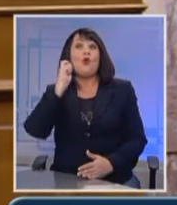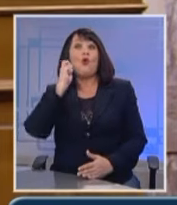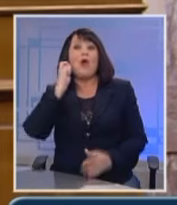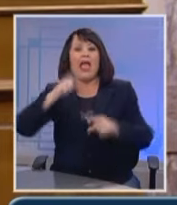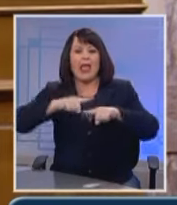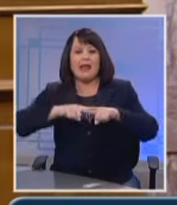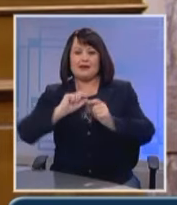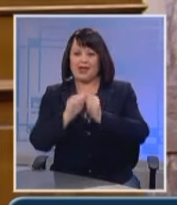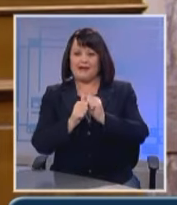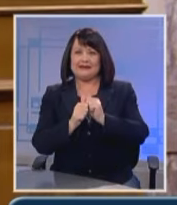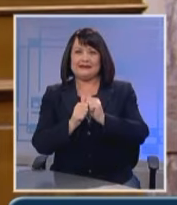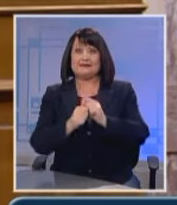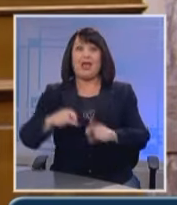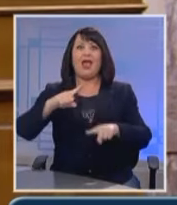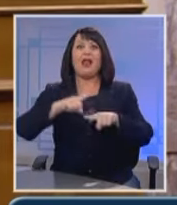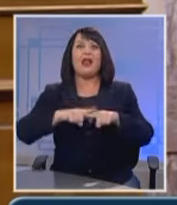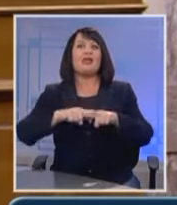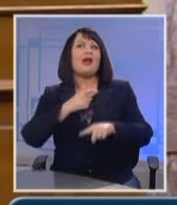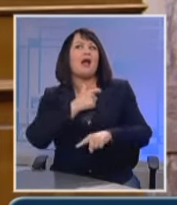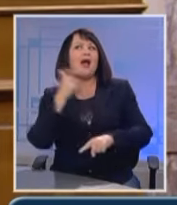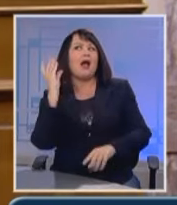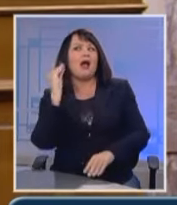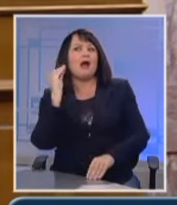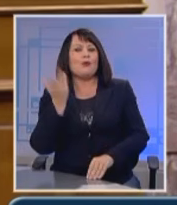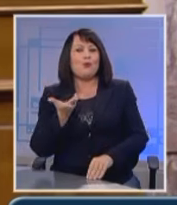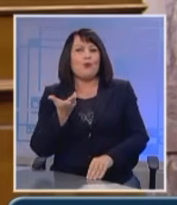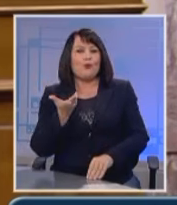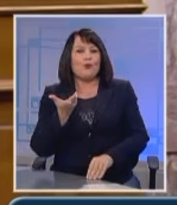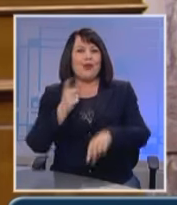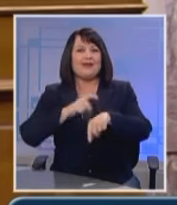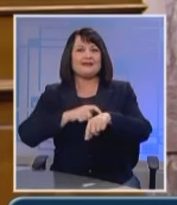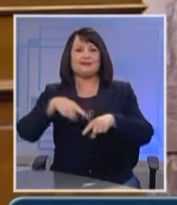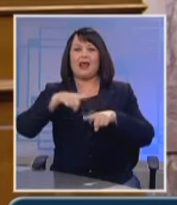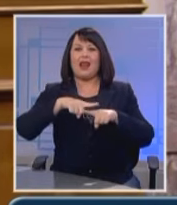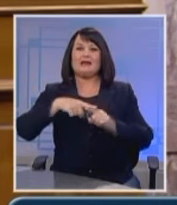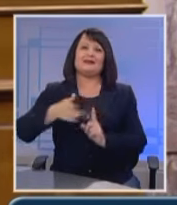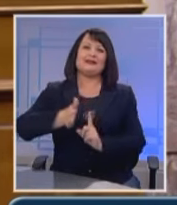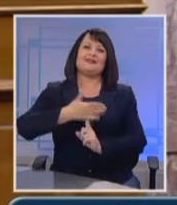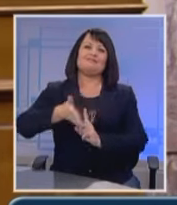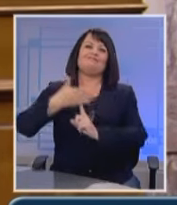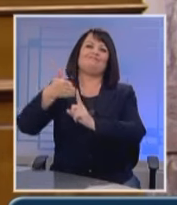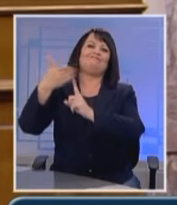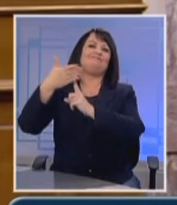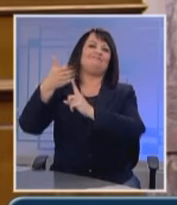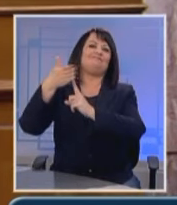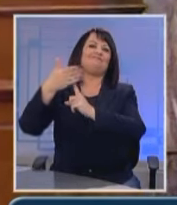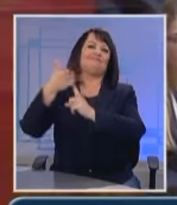σας και η χώρα σας και χώρα μας και κάθε φορά που κυμάτιζε η γαλανόλευκη,